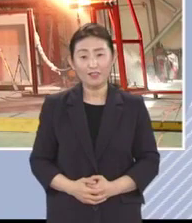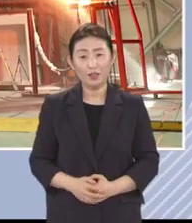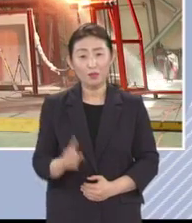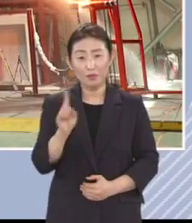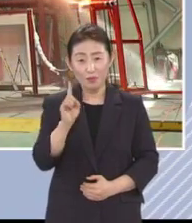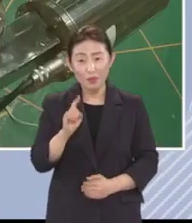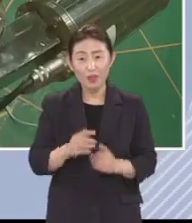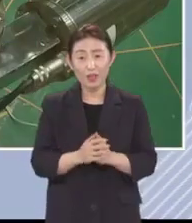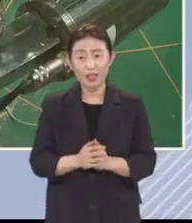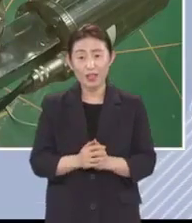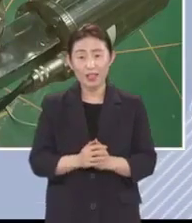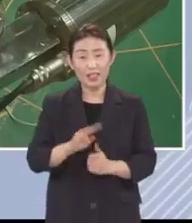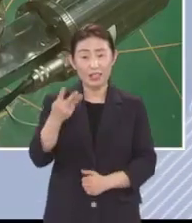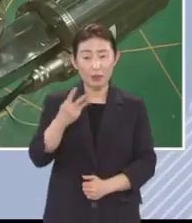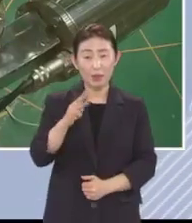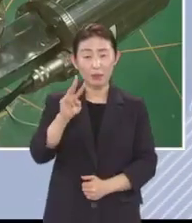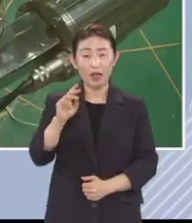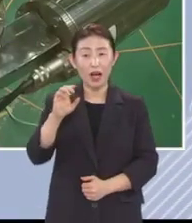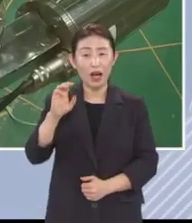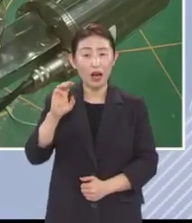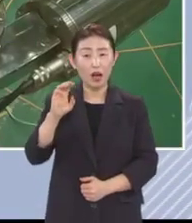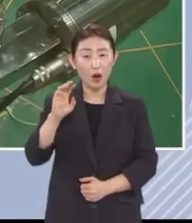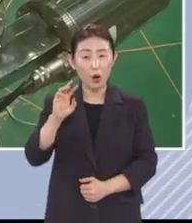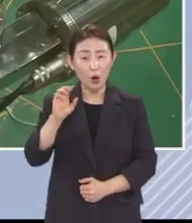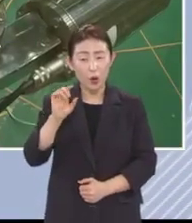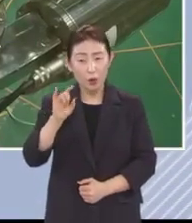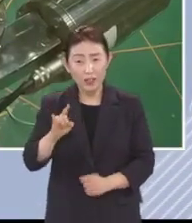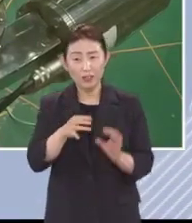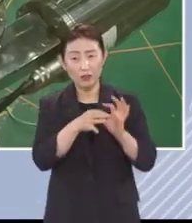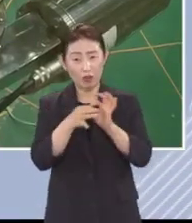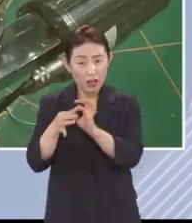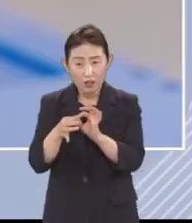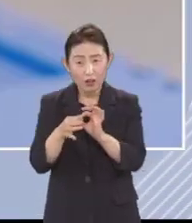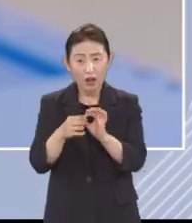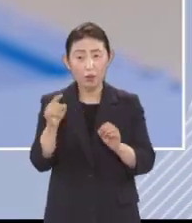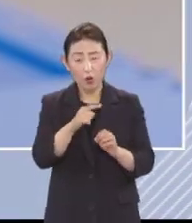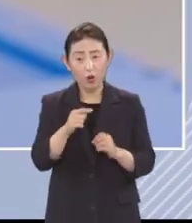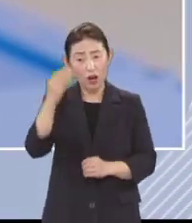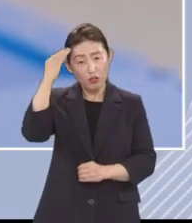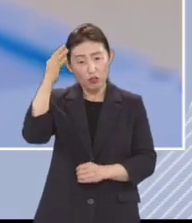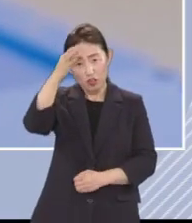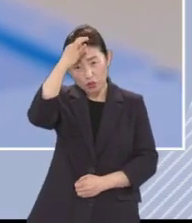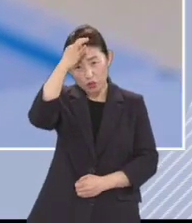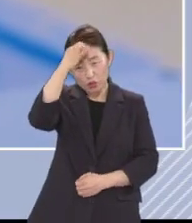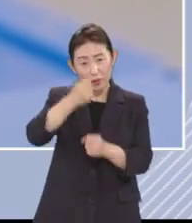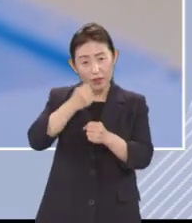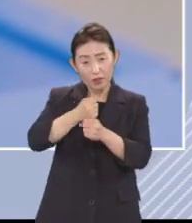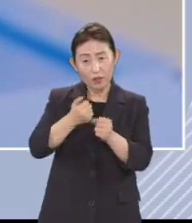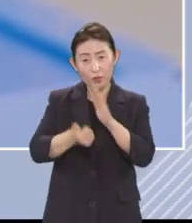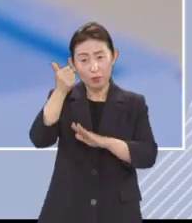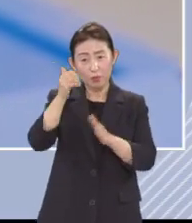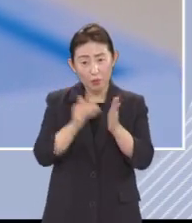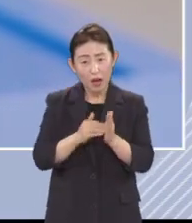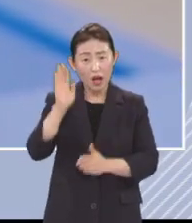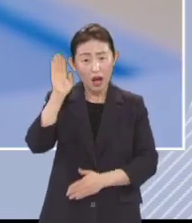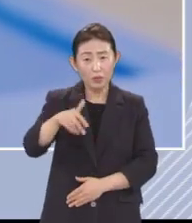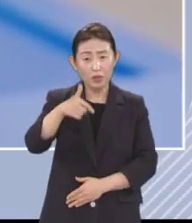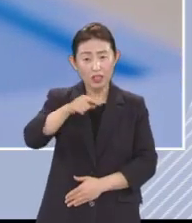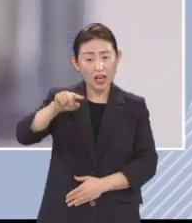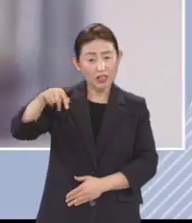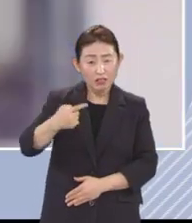얘기하는 300메가와트급의 가스 터빈을 두산 에너빌리티와 같이 국산화에 성공을 했고요. 차세대 가스 터빈인